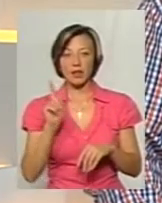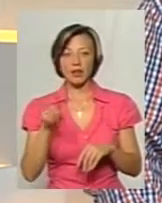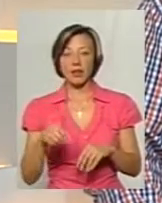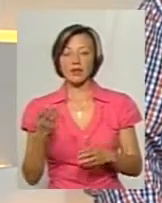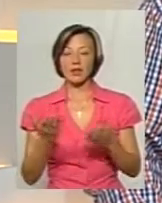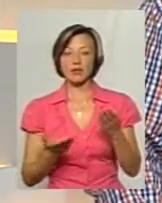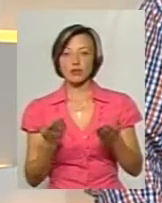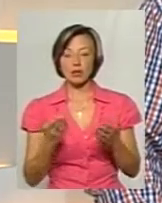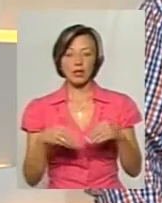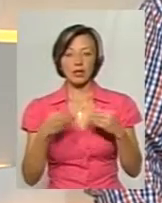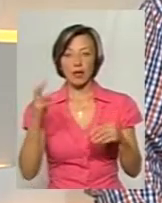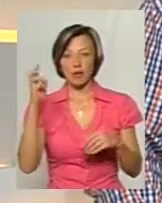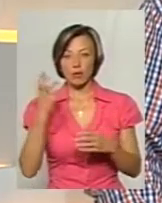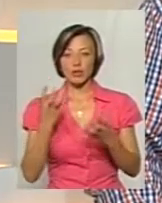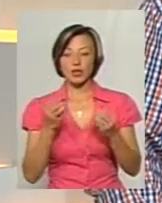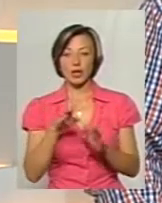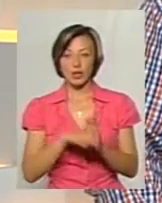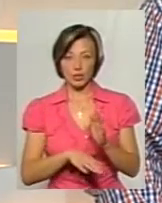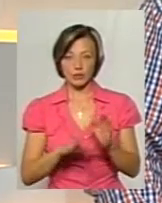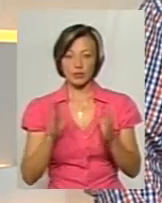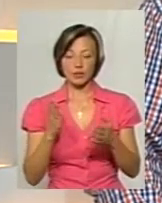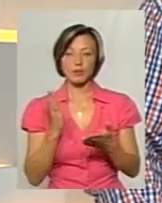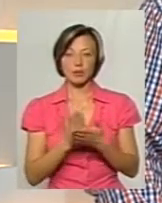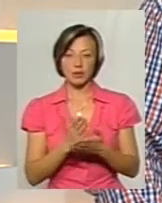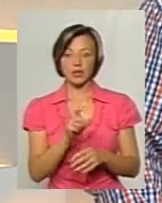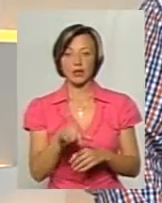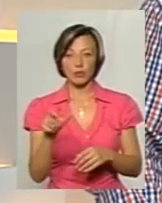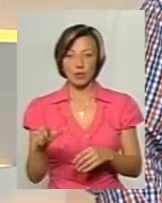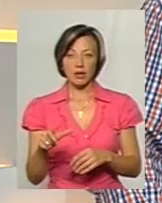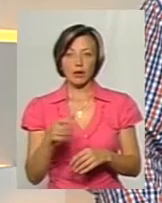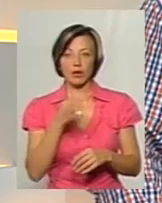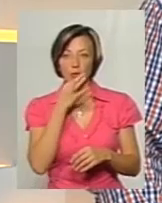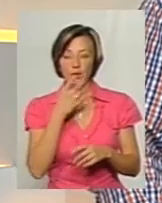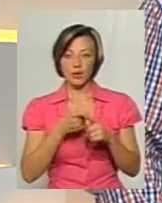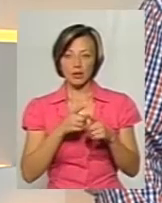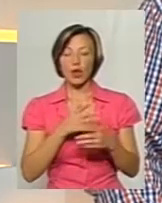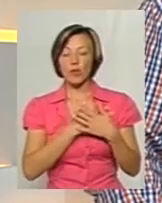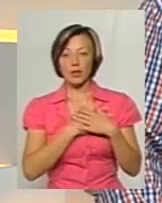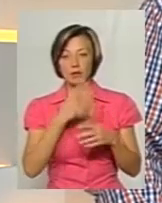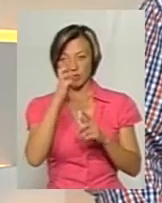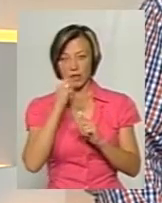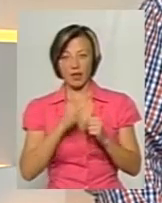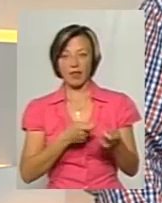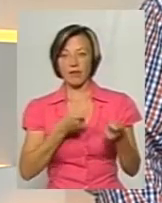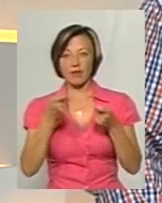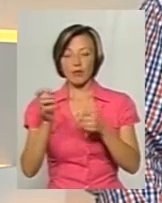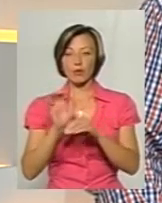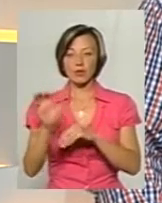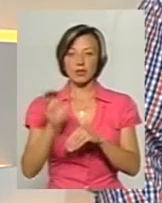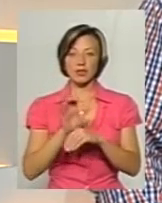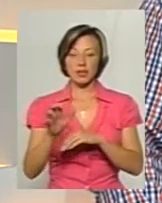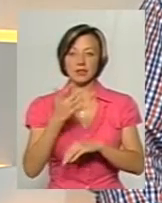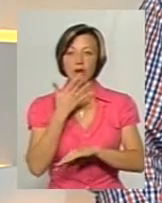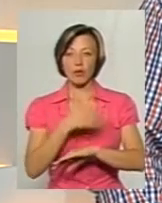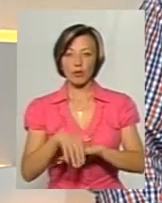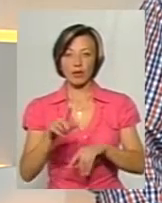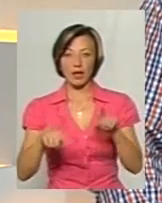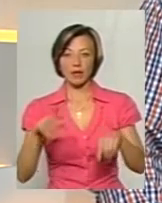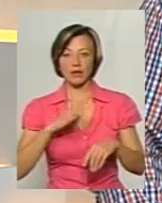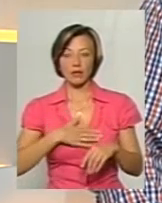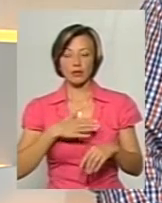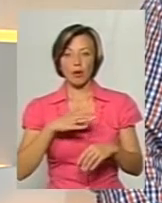якщо... Не дай Боже, ще буде гірше в країні, все рівно будуть люди, які будуть любити цю країну і не вивозити гроші в торбах за кордон, так як деякі